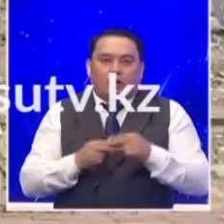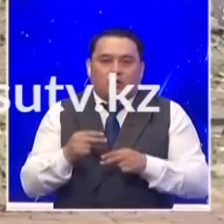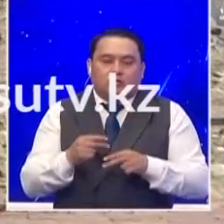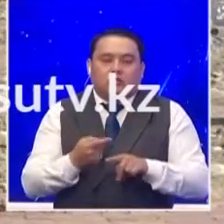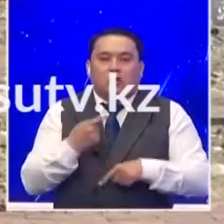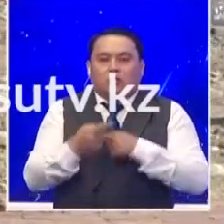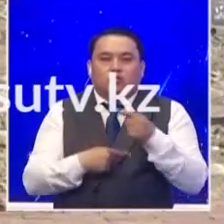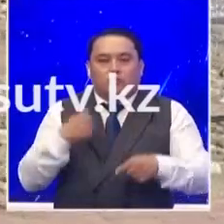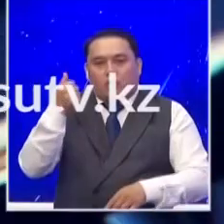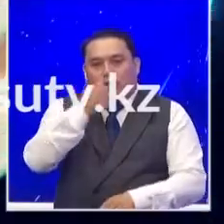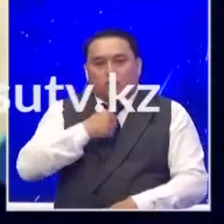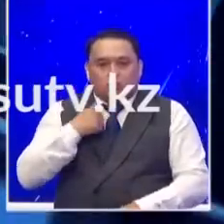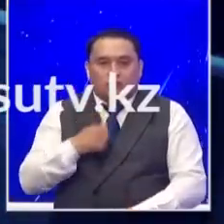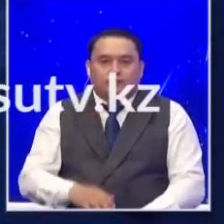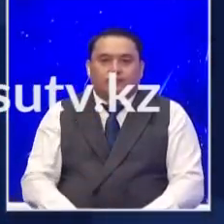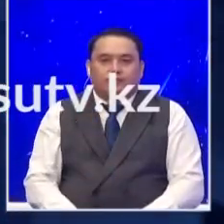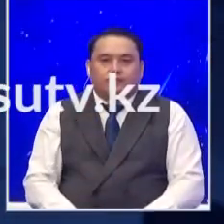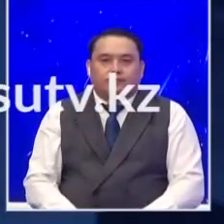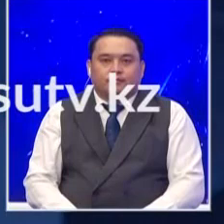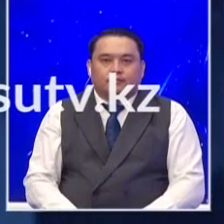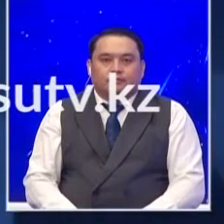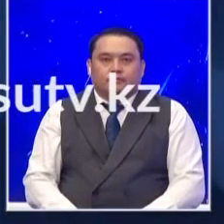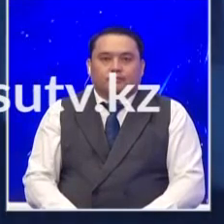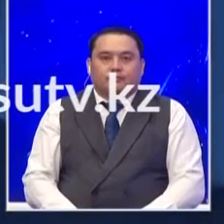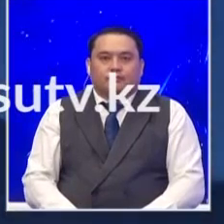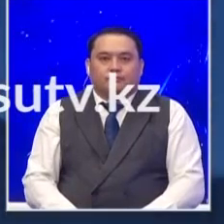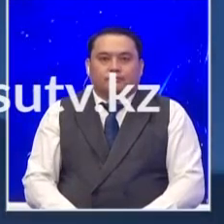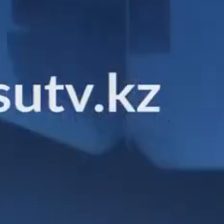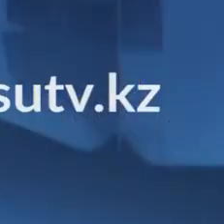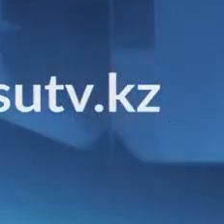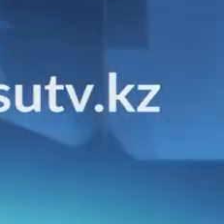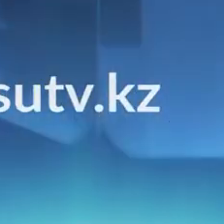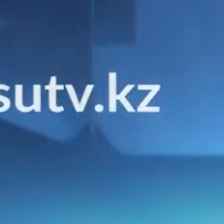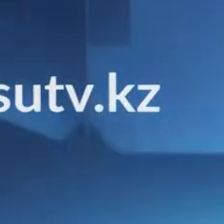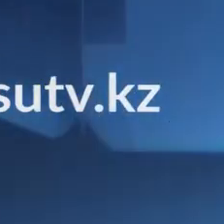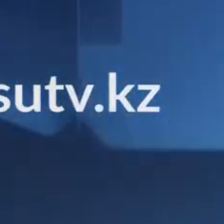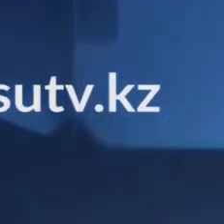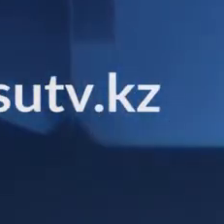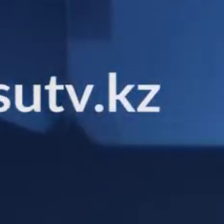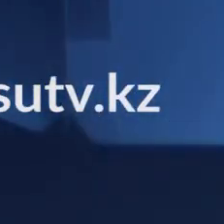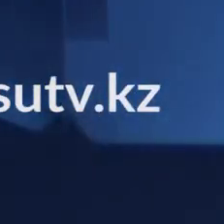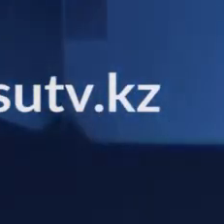уже в следующем году. Пана Усимбекова, Асет Тюсембек, телеканал ШТСУ, Талдыкурган.